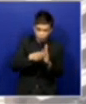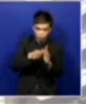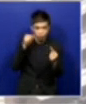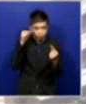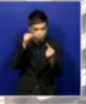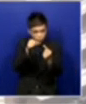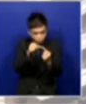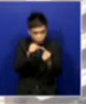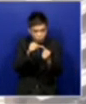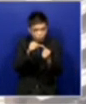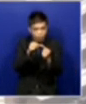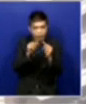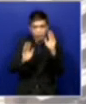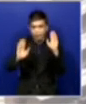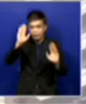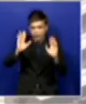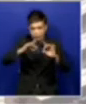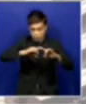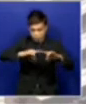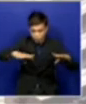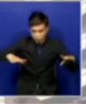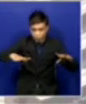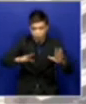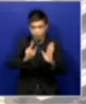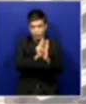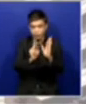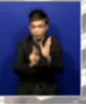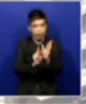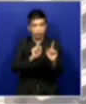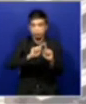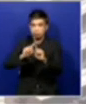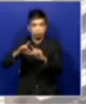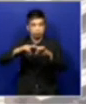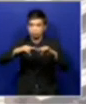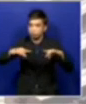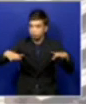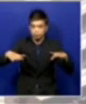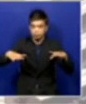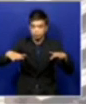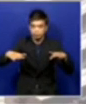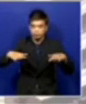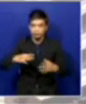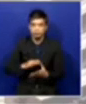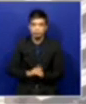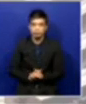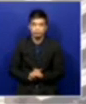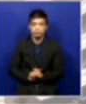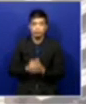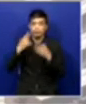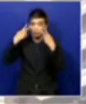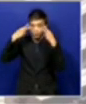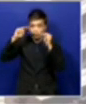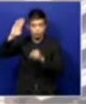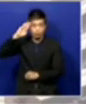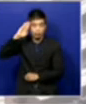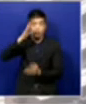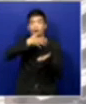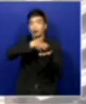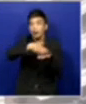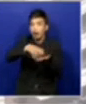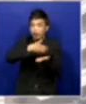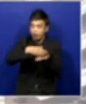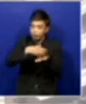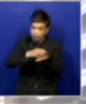ยครับท่านประธานแล้วก็ขัดกับกฎหมายอื่นๆท่านนายกรัฐมนตรีแถลงเมื่อสักครู่เขียนชัดเจนครับสอดคล้องกับ